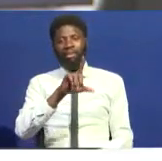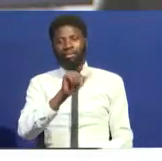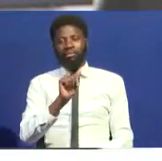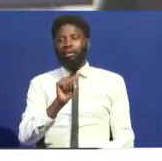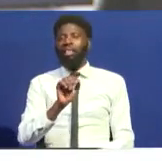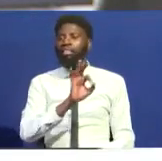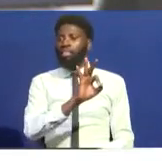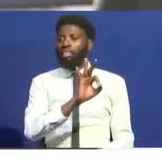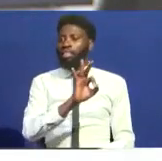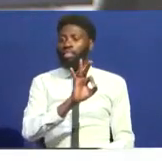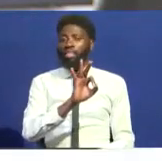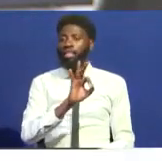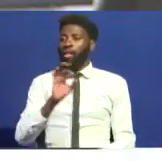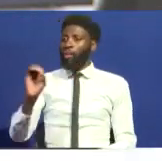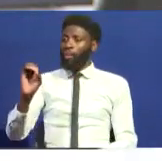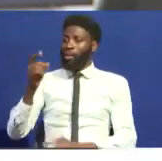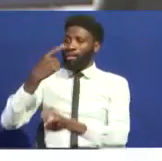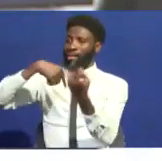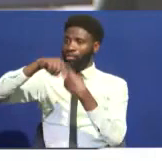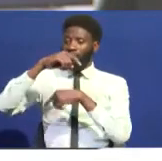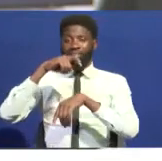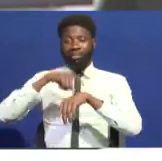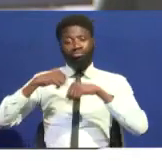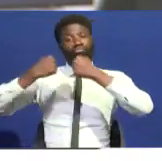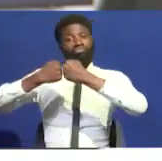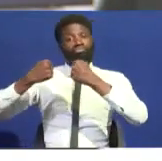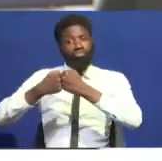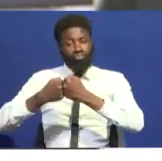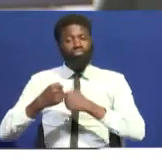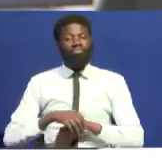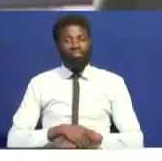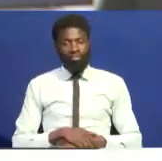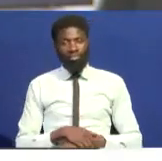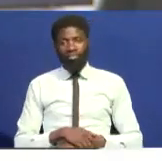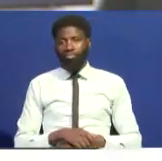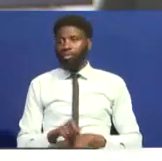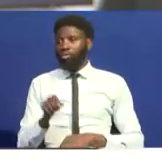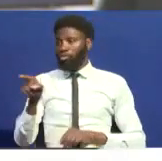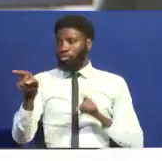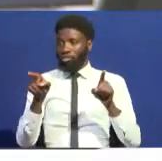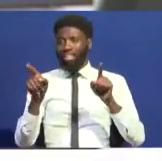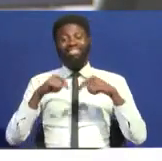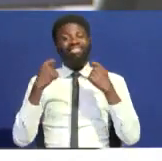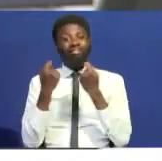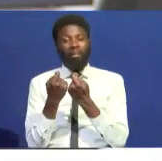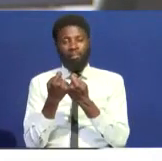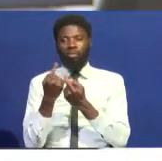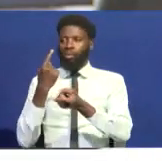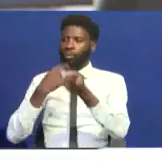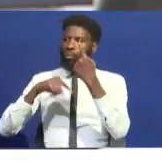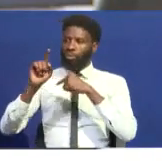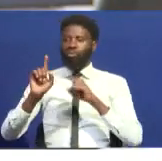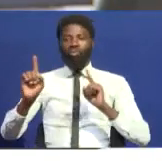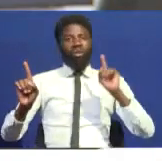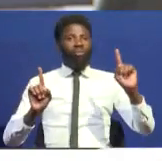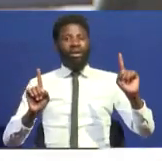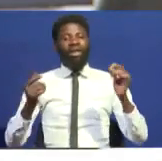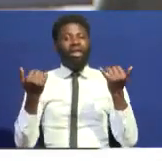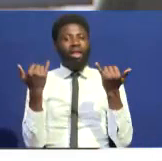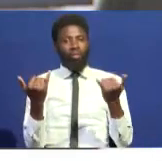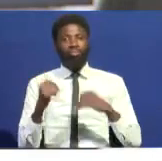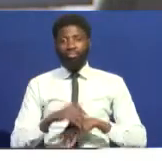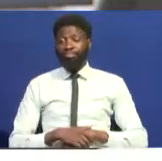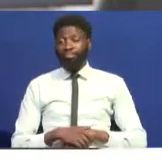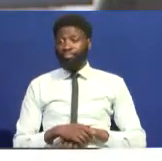kuwania taji ya ligi ya kitaifa uwanjani Kasarani na kuziwacha timu hizo mbili zikiwa na ushindi 1-1. Timu